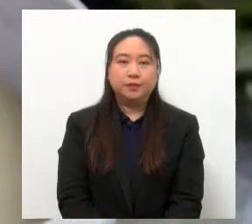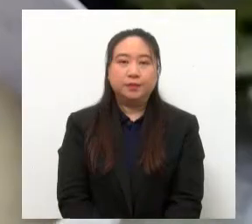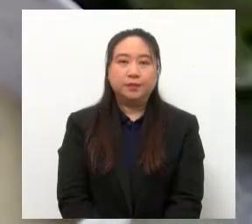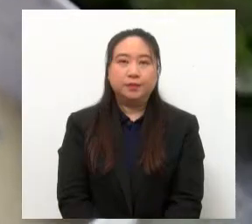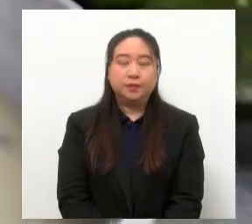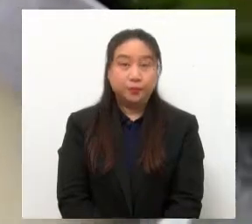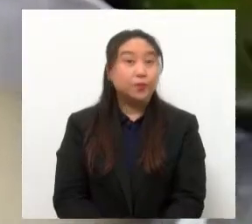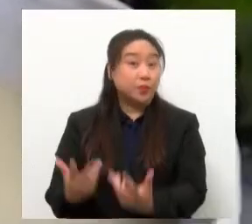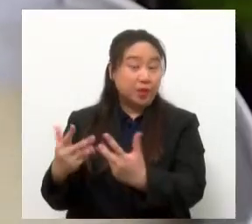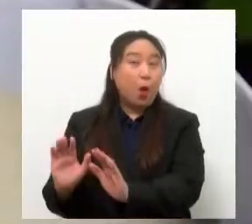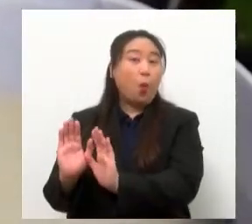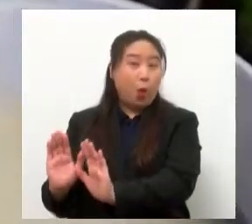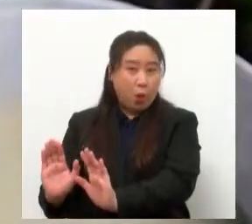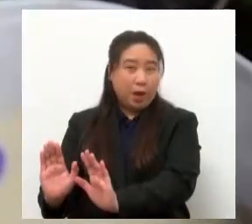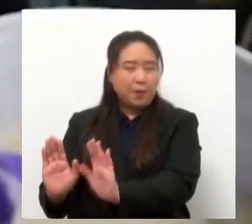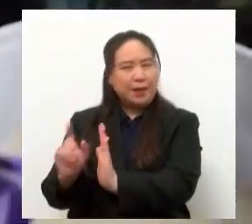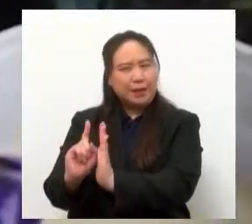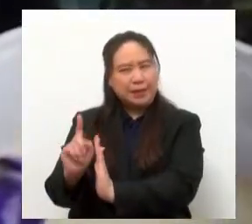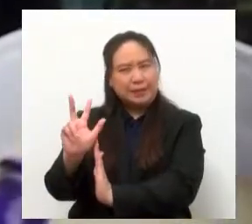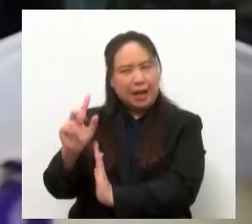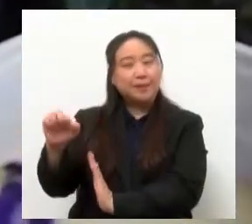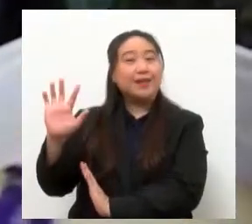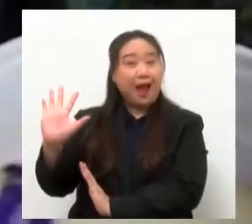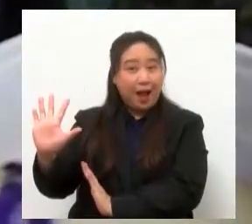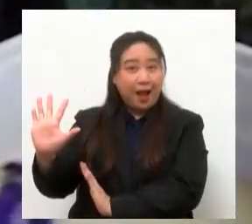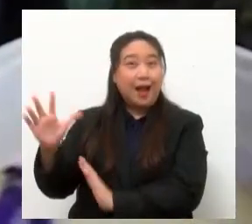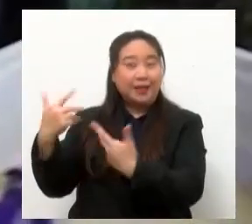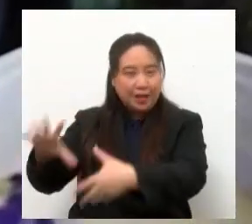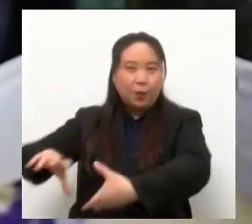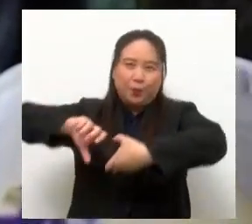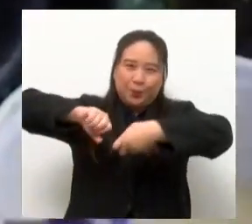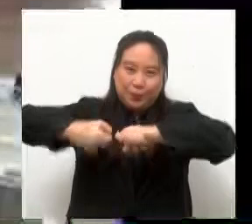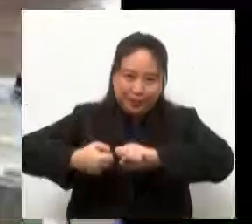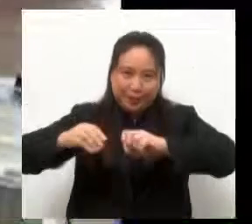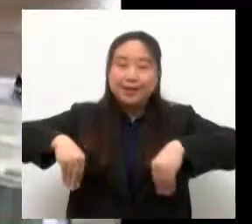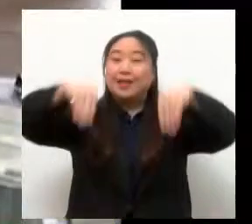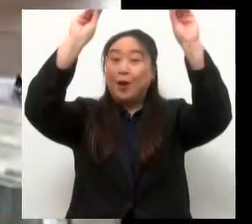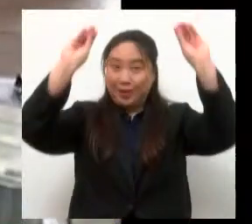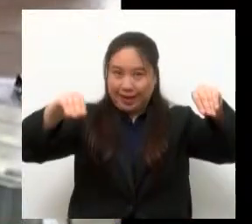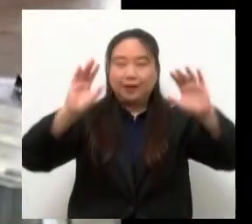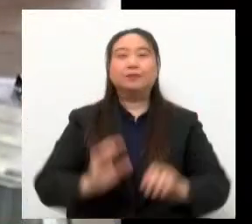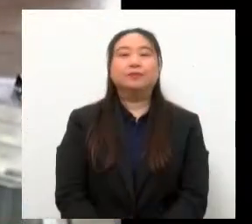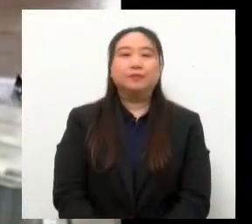แล้วเราก็จะแช่ไว้ 3-5 นาทีแล้วหลังจากนั้นเราก็จะบิดหมาดเป็นต่างกันนะคะ